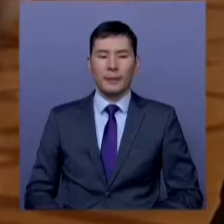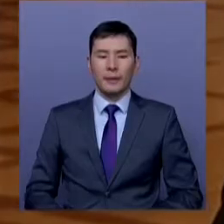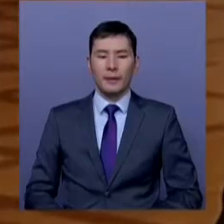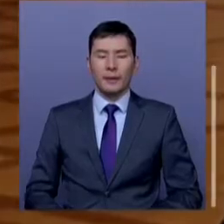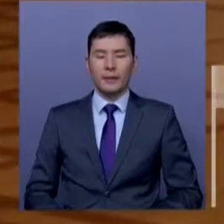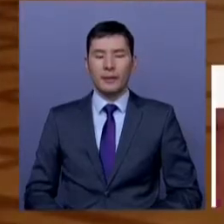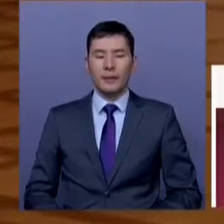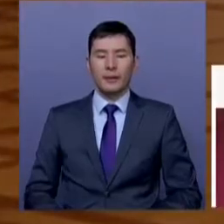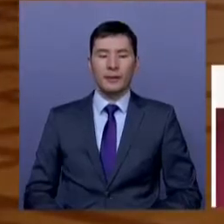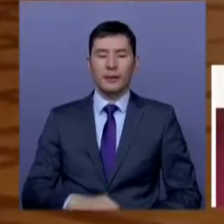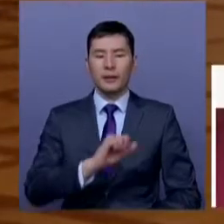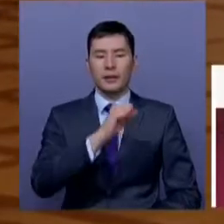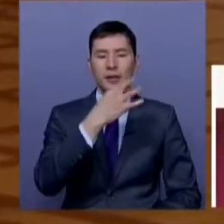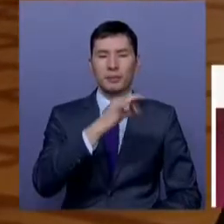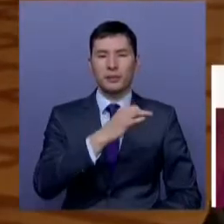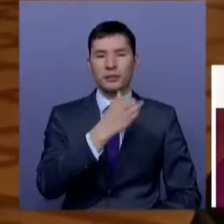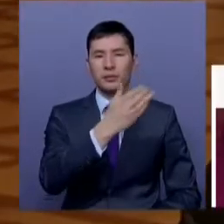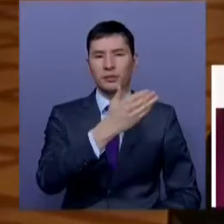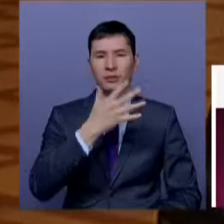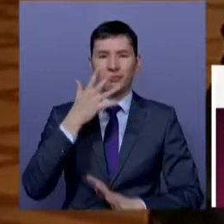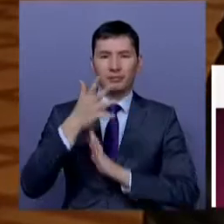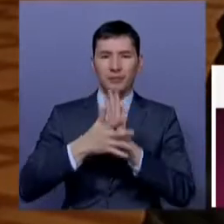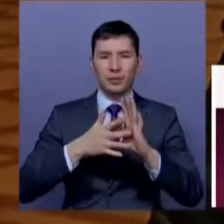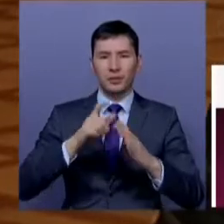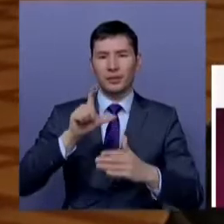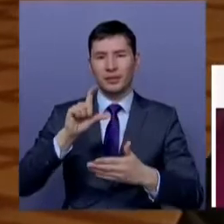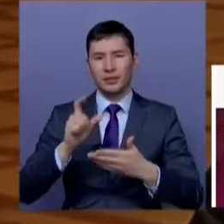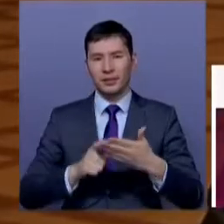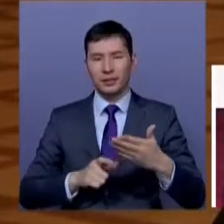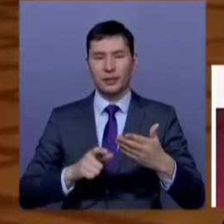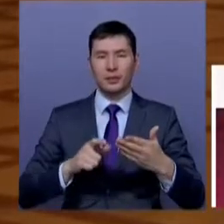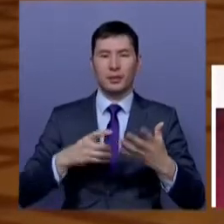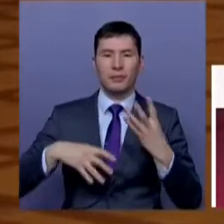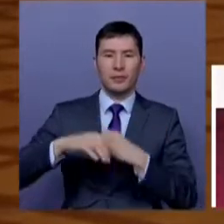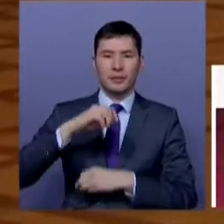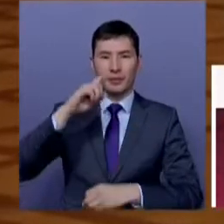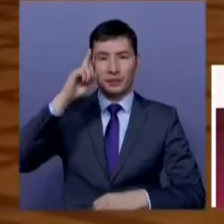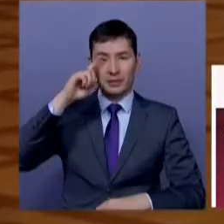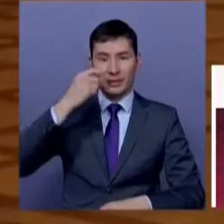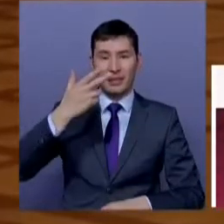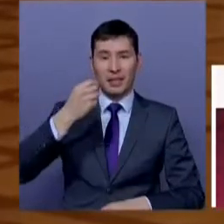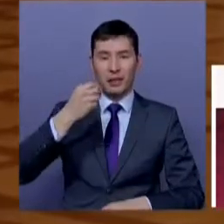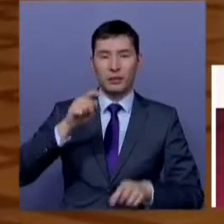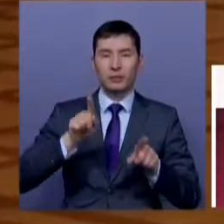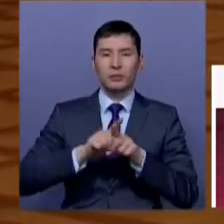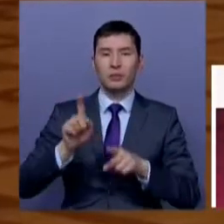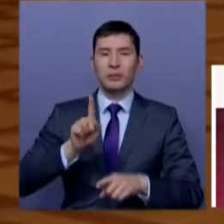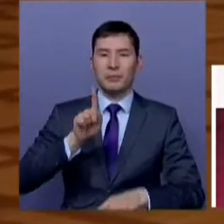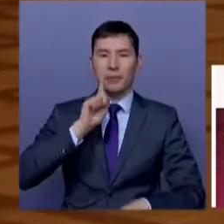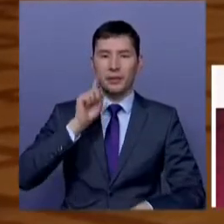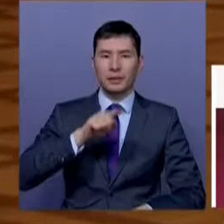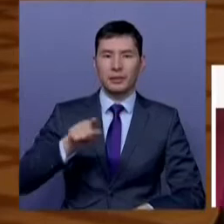Абайдың лағаты, Абайдың сөздері, Абайдың өнегесі біз енді білеміз дегенмен балаларға жақсы үлгі болады деп